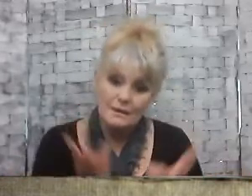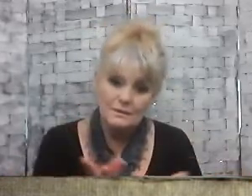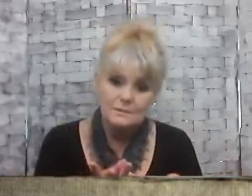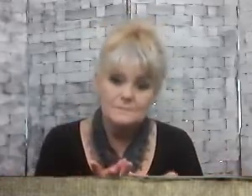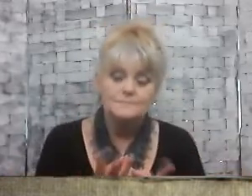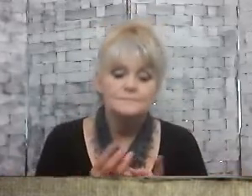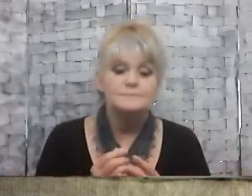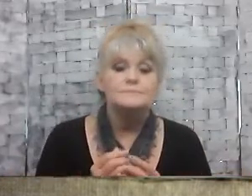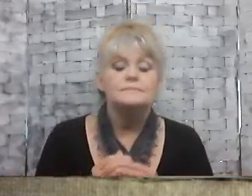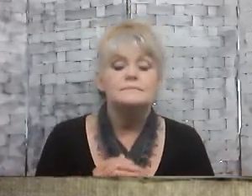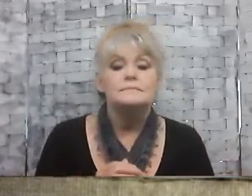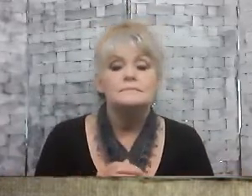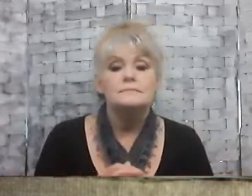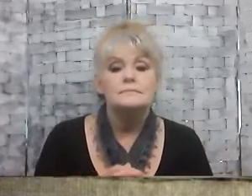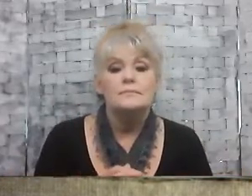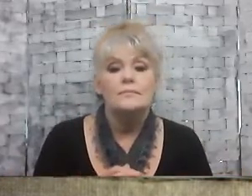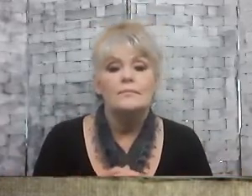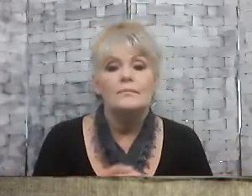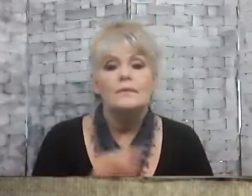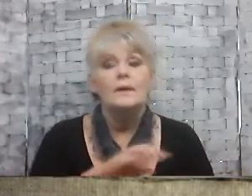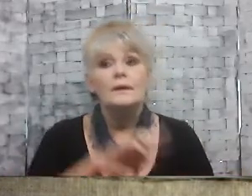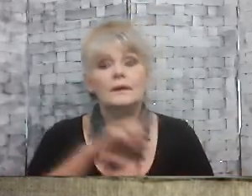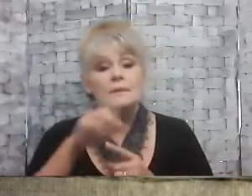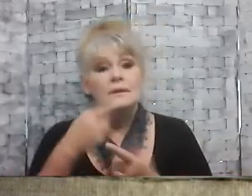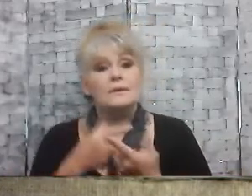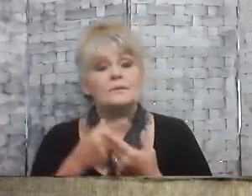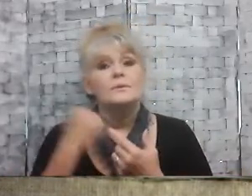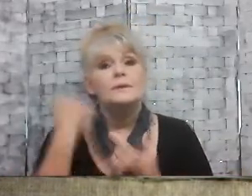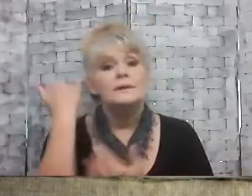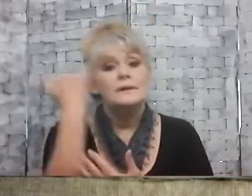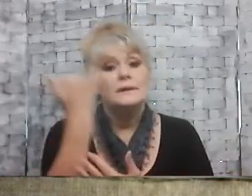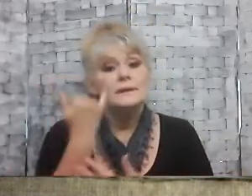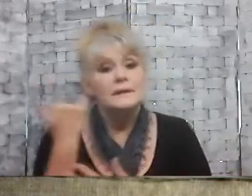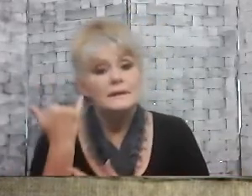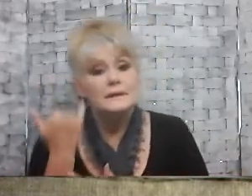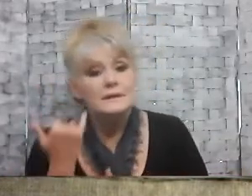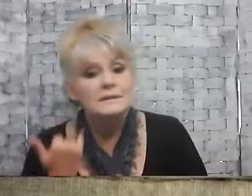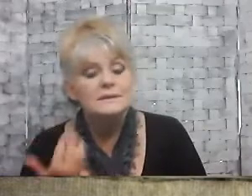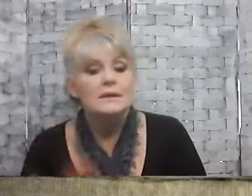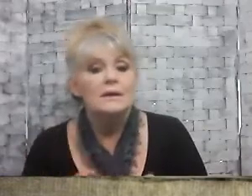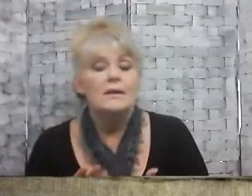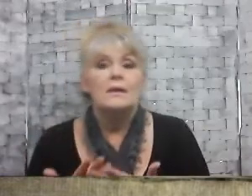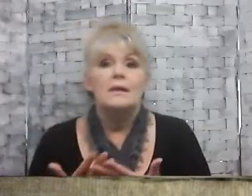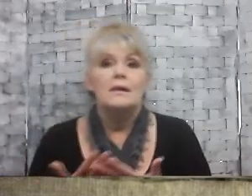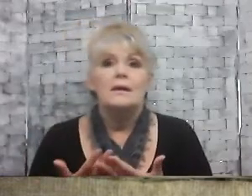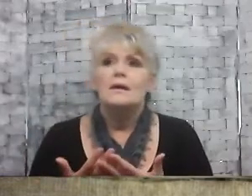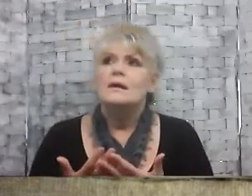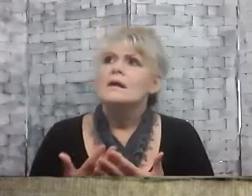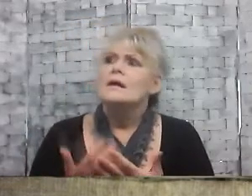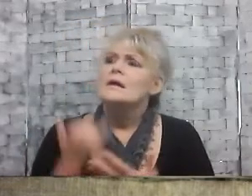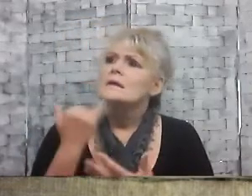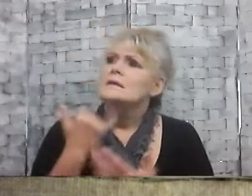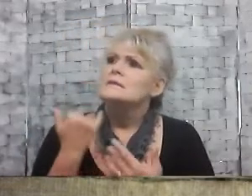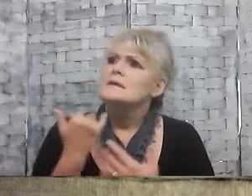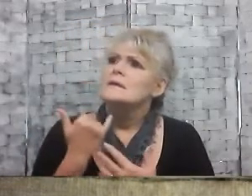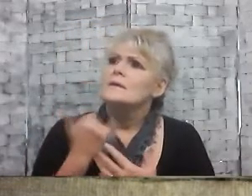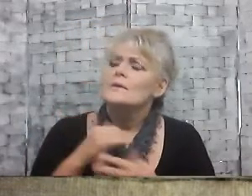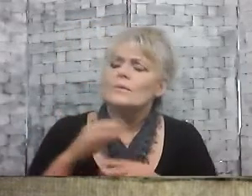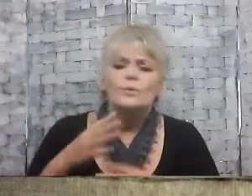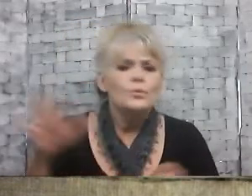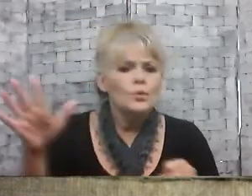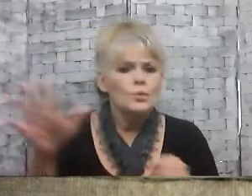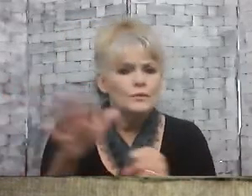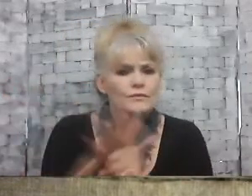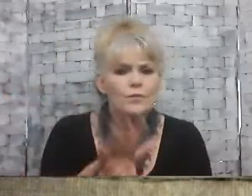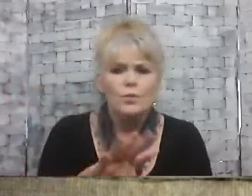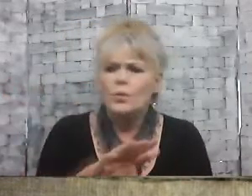gaan vir ons wys. Maar hierdie thema gaan oor die hoop van Israël, en hoe word dit vervul? Hoe